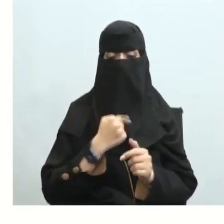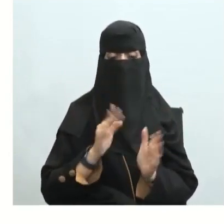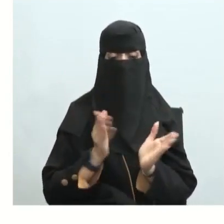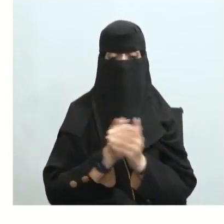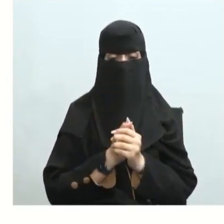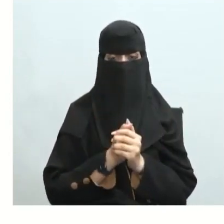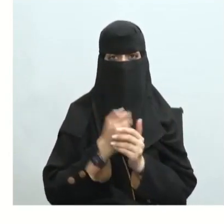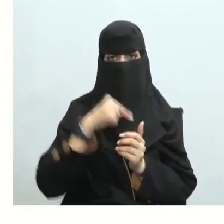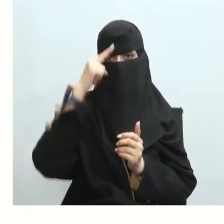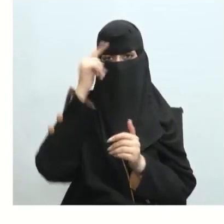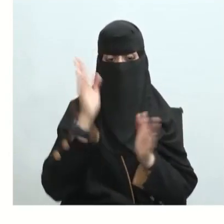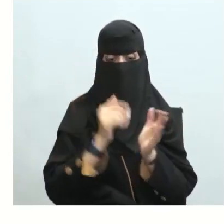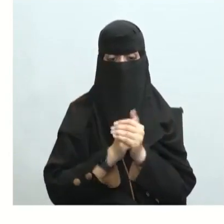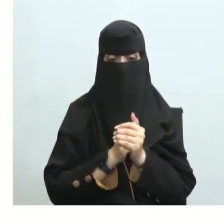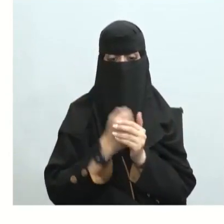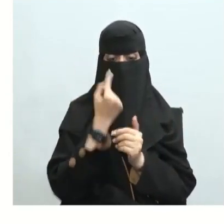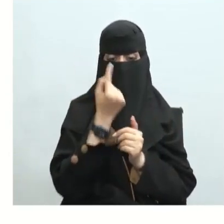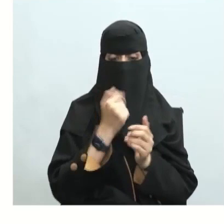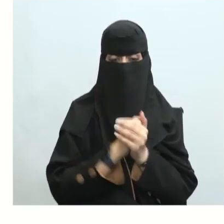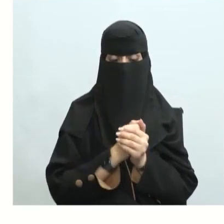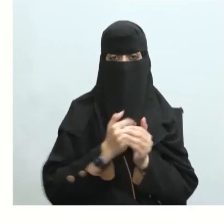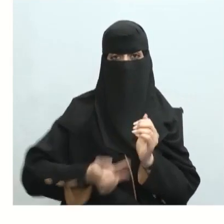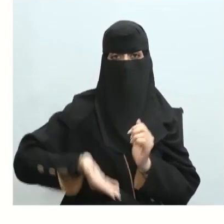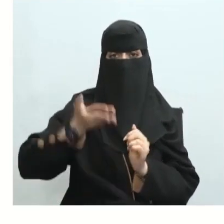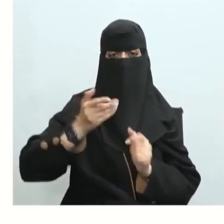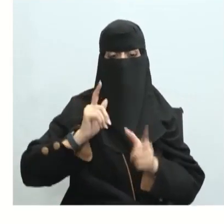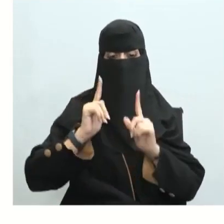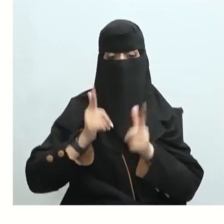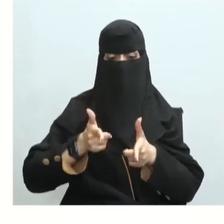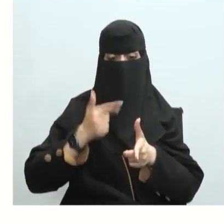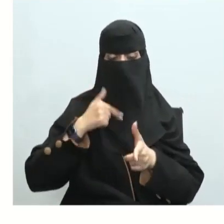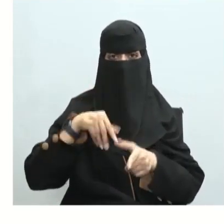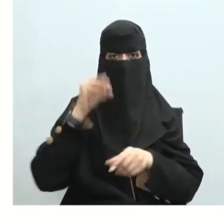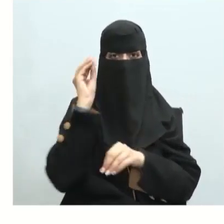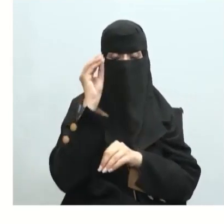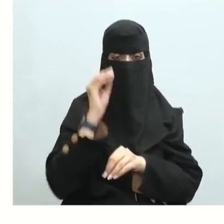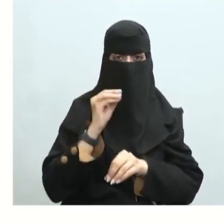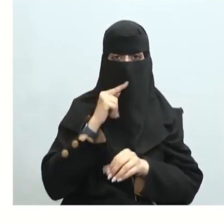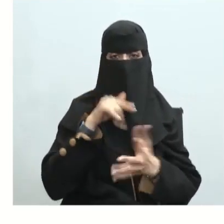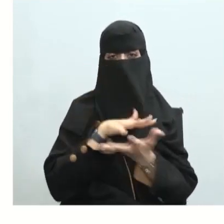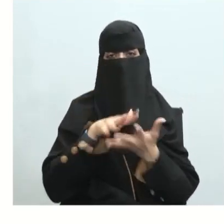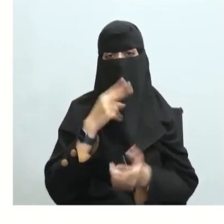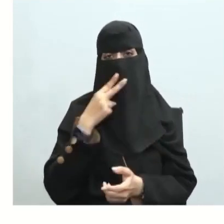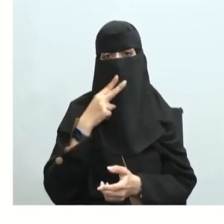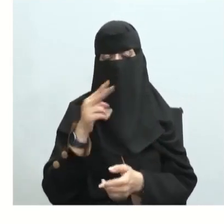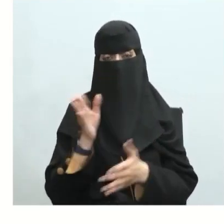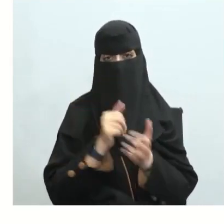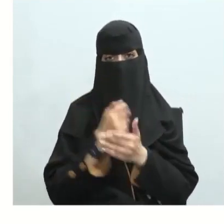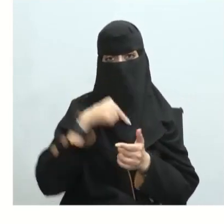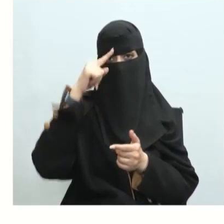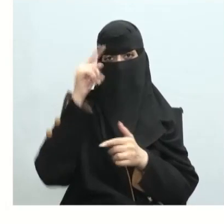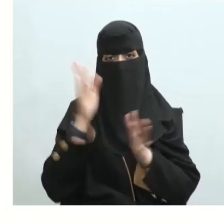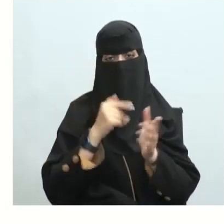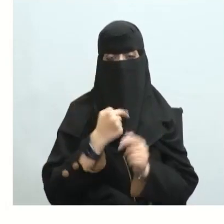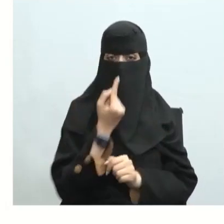ونحن سنضع مثالا طلب هنا نقول مثلا اقامه محاضره اقامه محاضره للتوعيه باضرار التدخين مثلا هنا